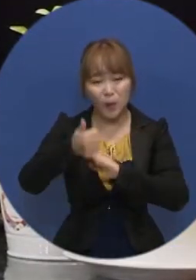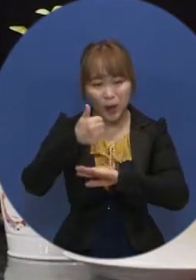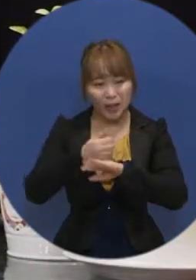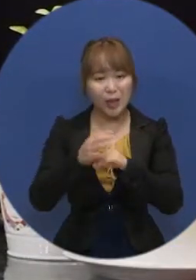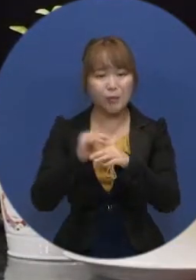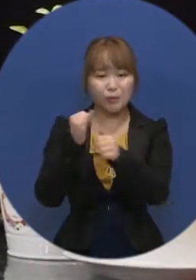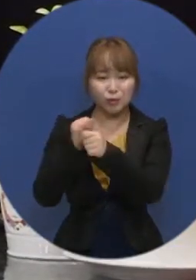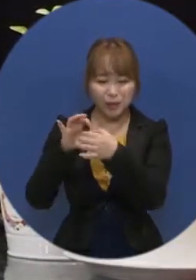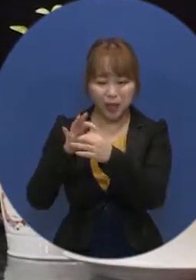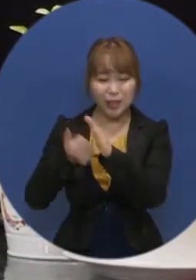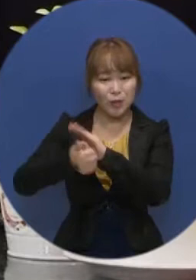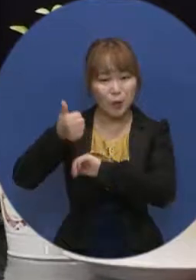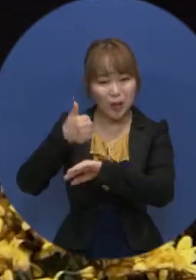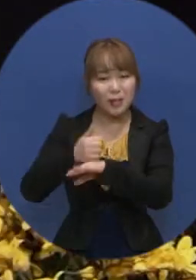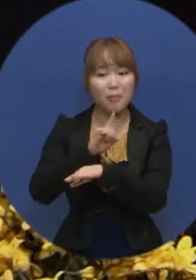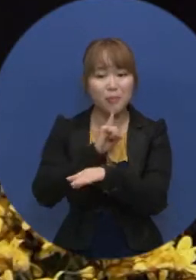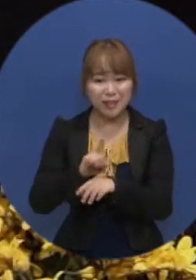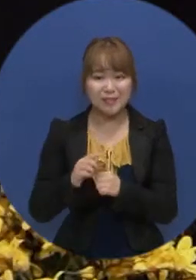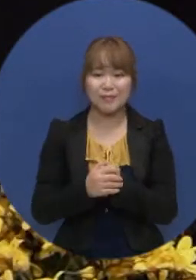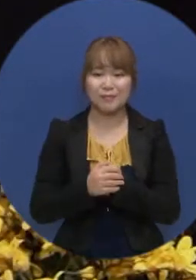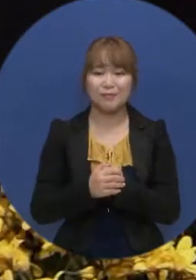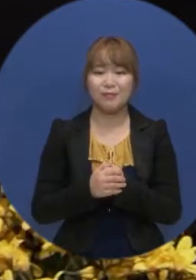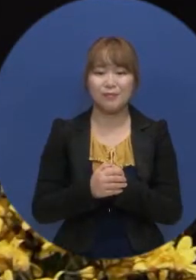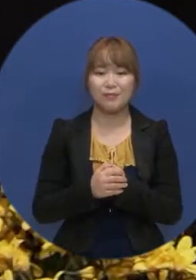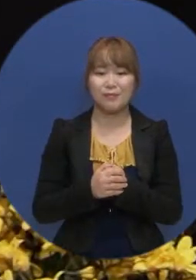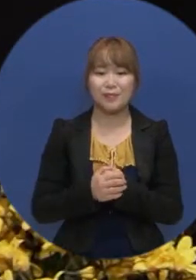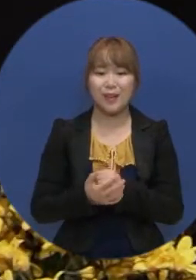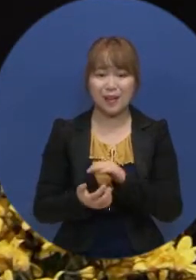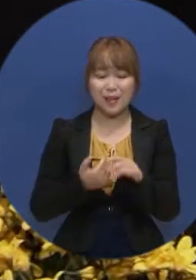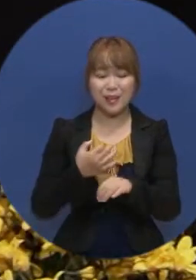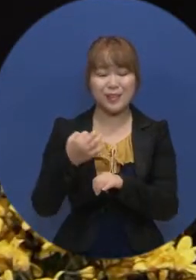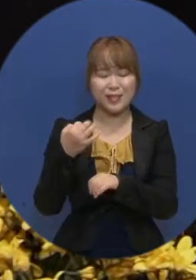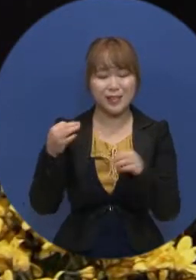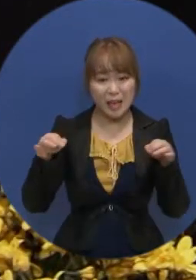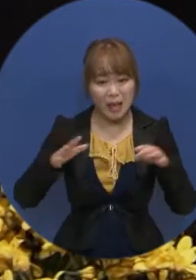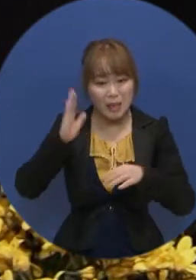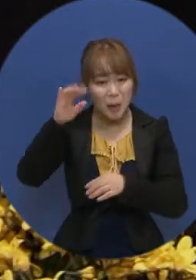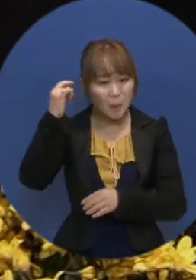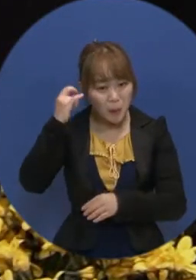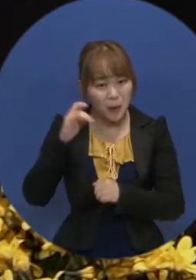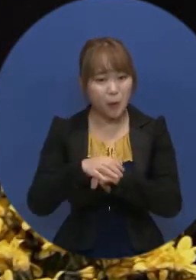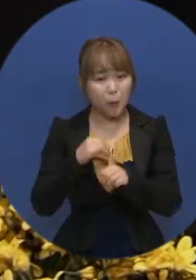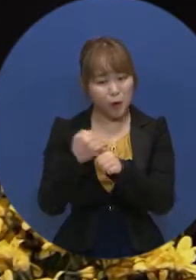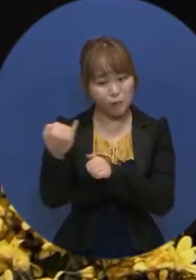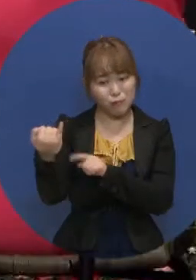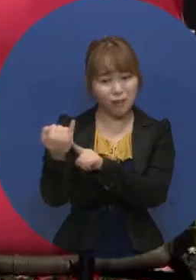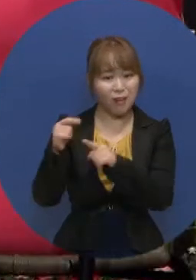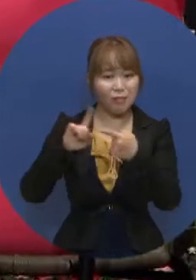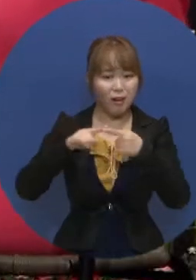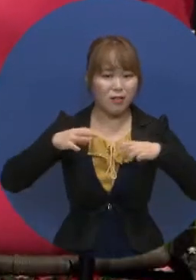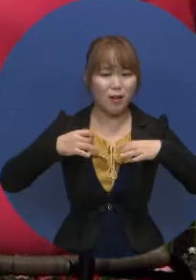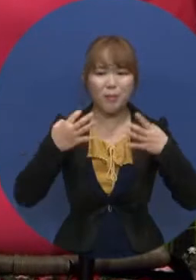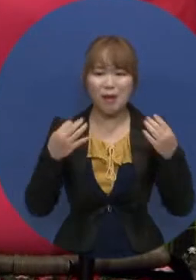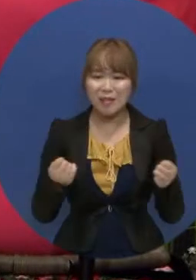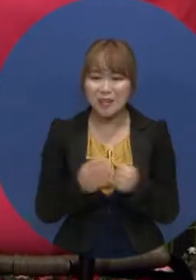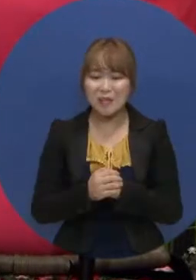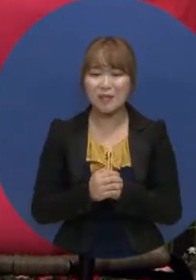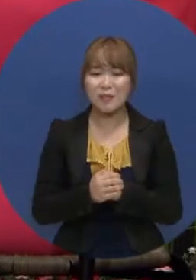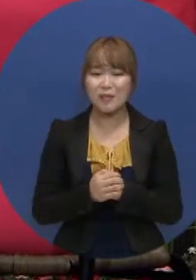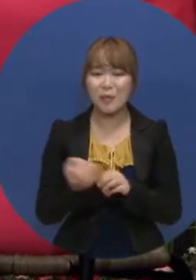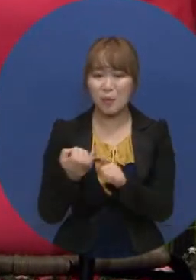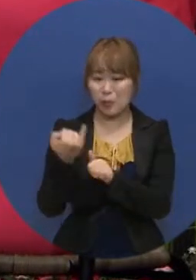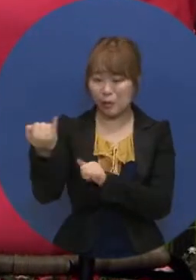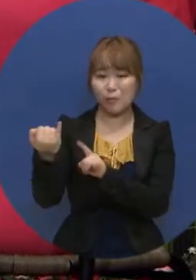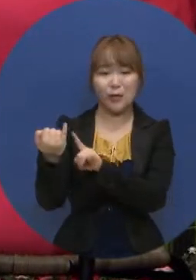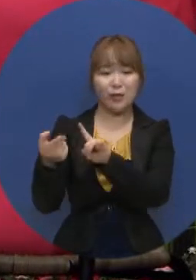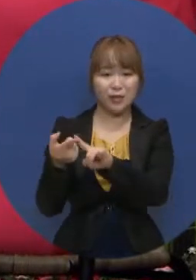부부관계에 성공했다라고 말씀을 하시는데요. 아까 잠깐 얘기를 들어보니까 사모님에 대한 자랑을 너무 많이 하시더라고요. 사모님에